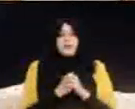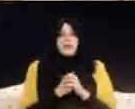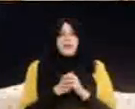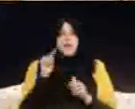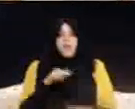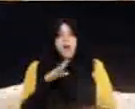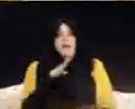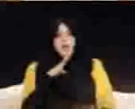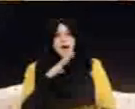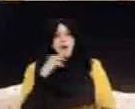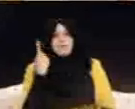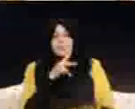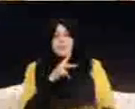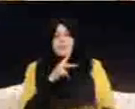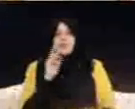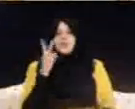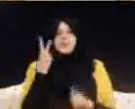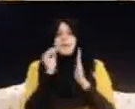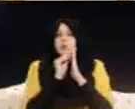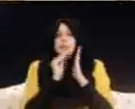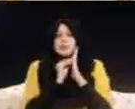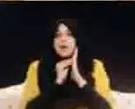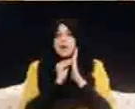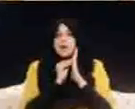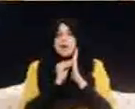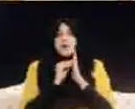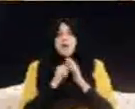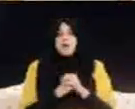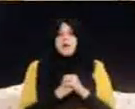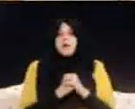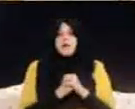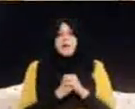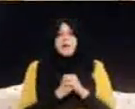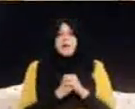التملك، الشرط الثاني لازم المخاطرة، معناتها